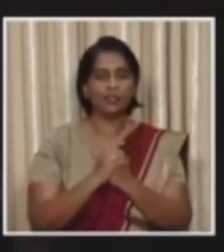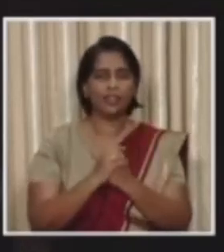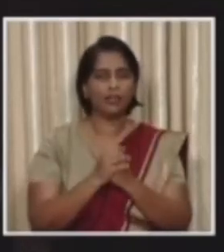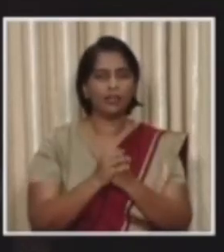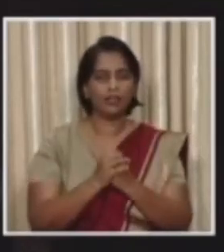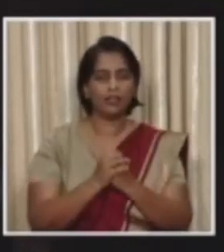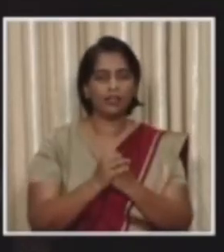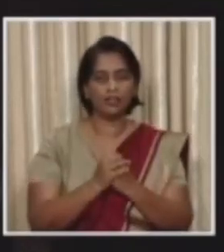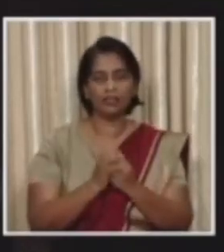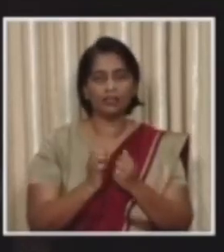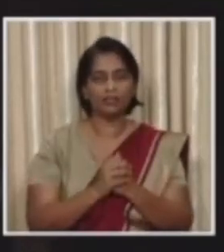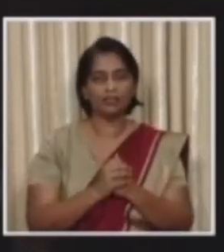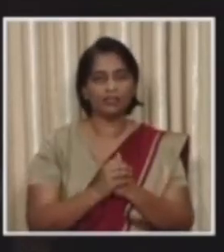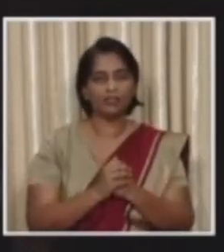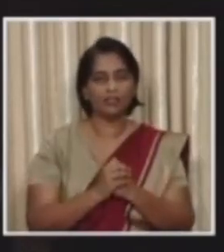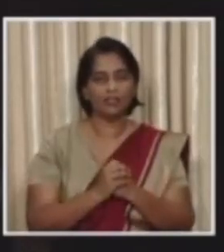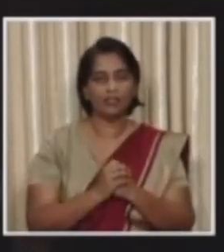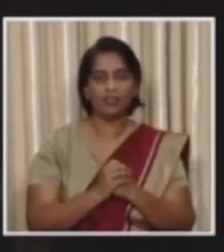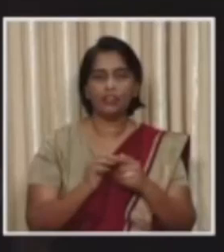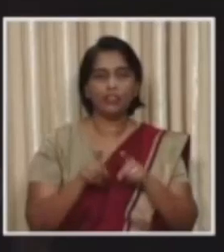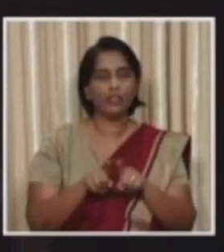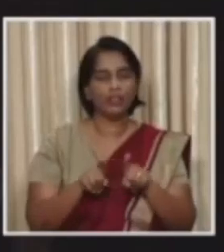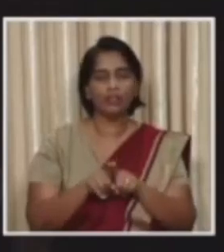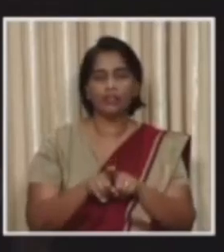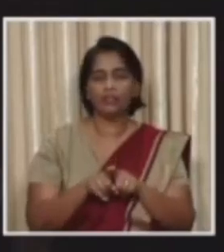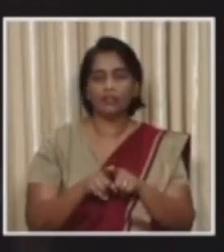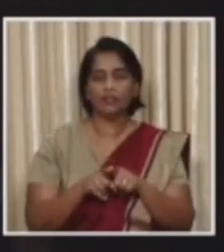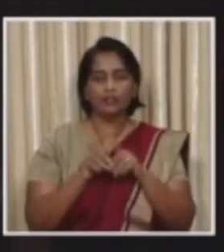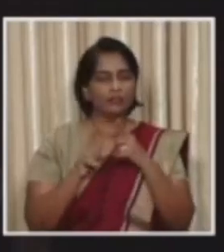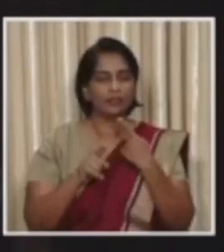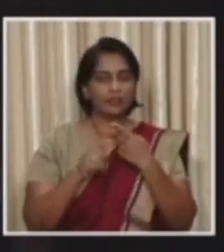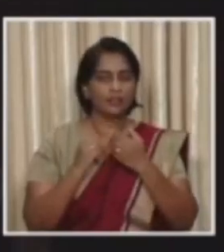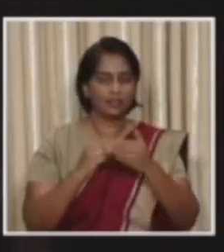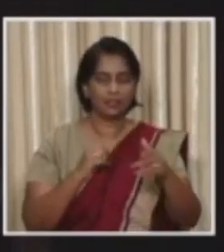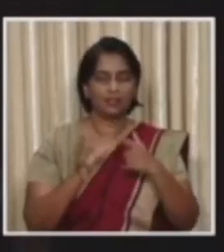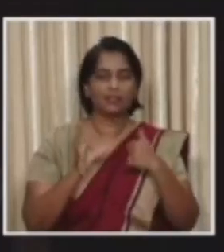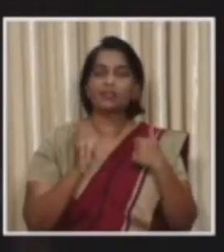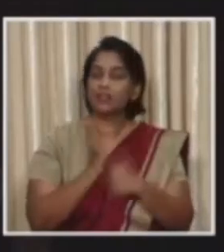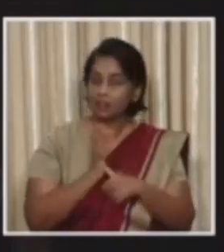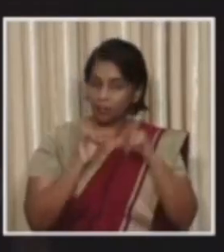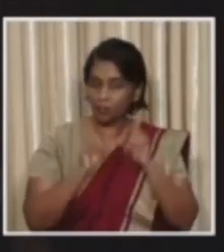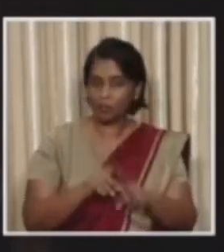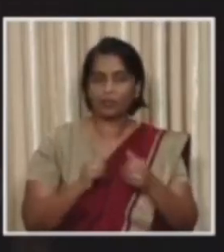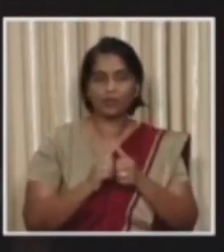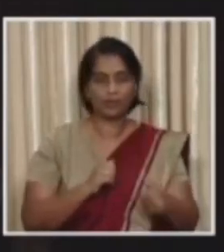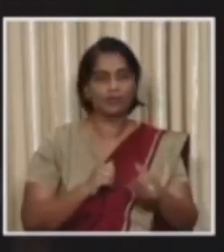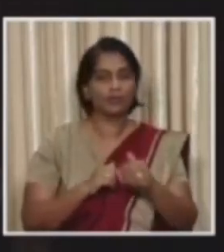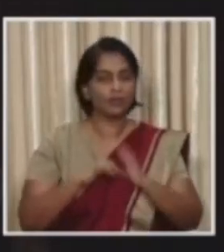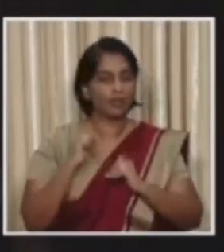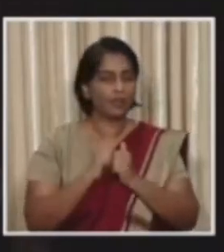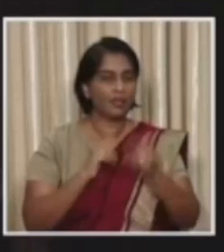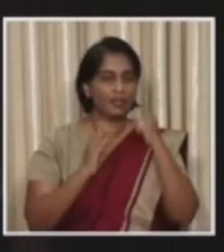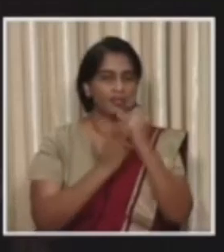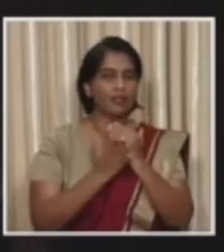පොරොන්දු. ඒ නිසා thank you. ඒ නිසා මෙන්න මේ පනත මගින් අපි ඇති කරන්නට යන